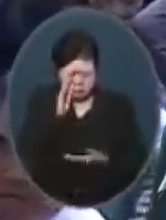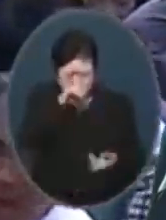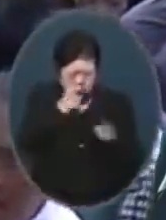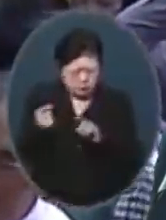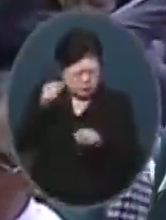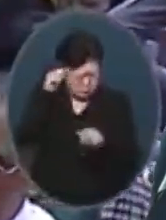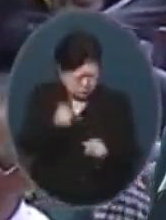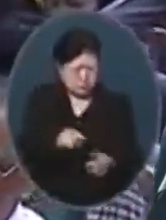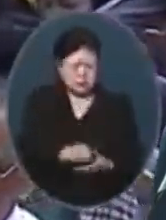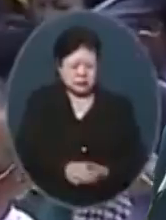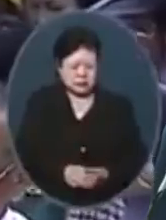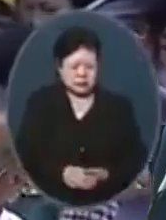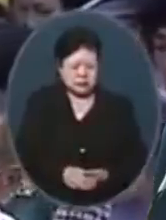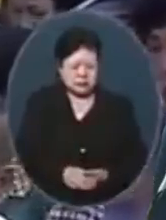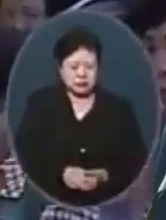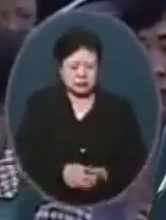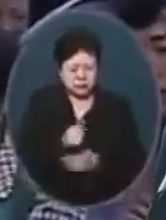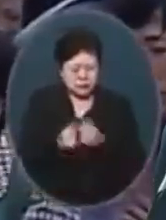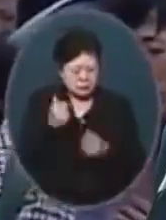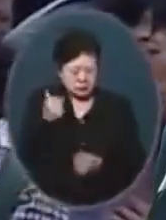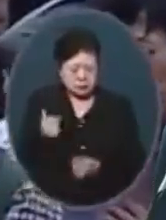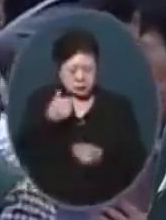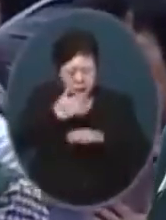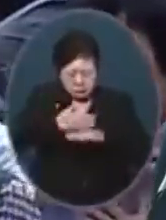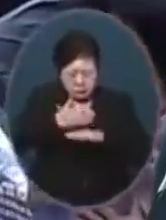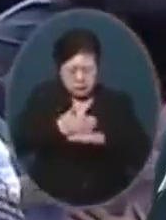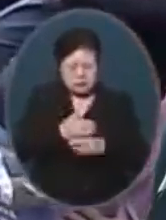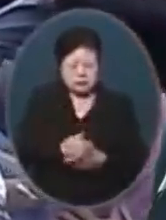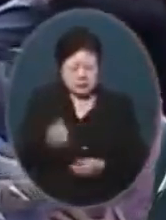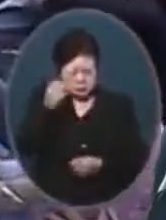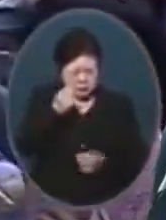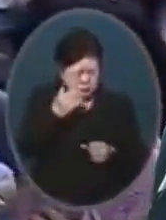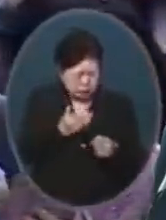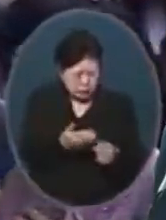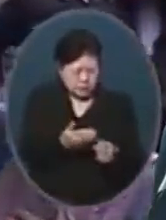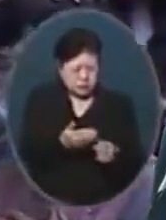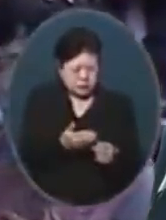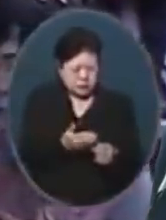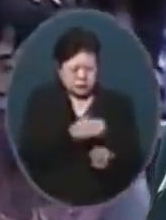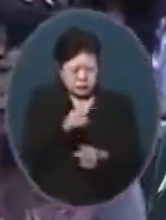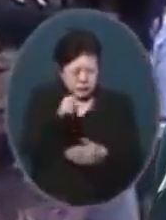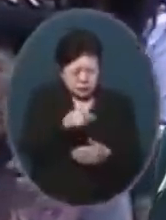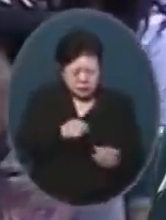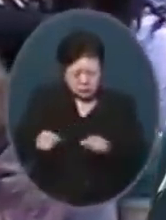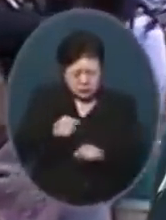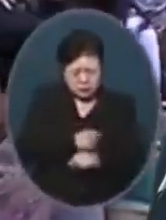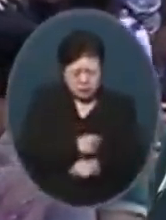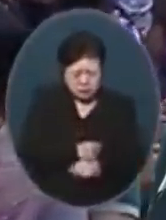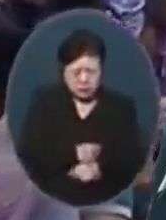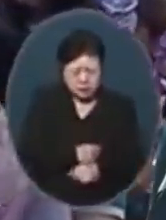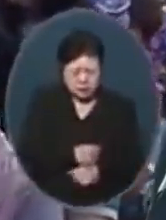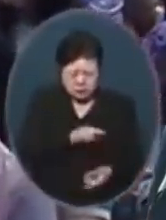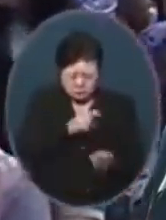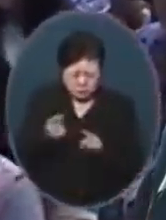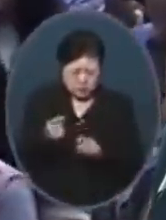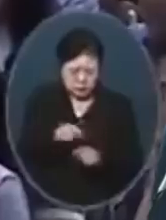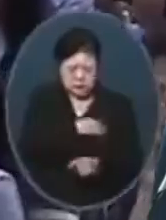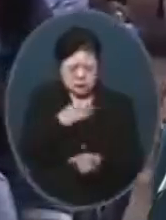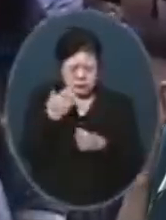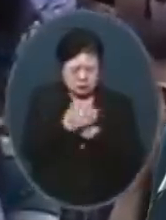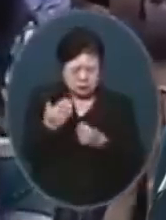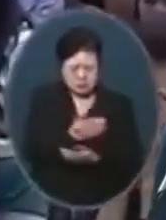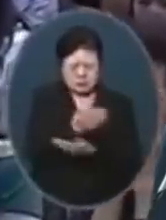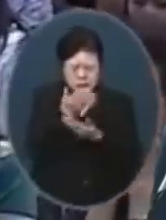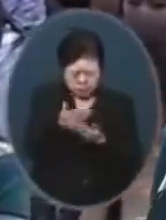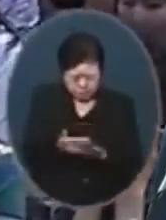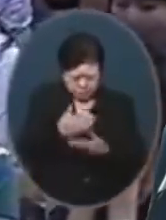받으라. 하나님 아버지 감사합니다. 주의 성령께서 우리 가운데 역사하셔서 치료하는 은혜를 베풀어